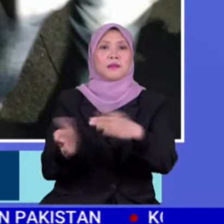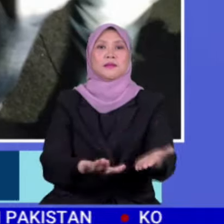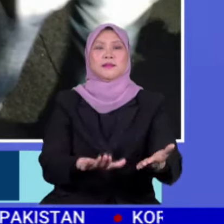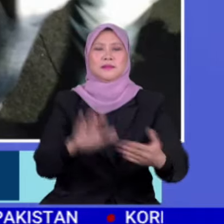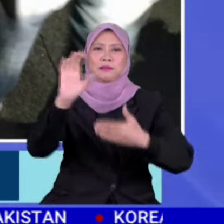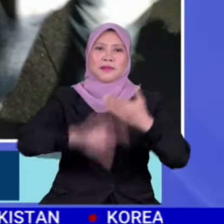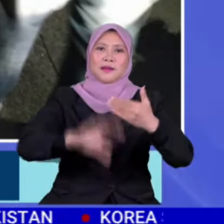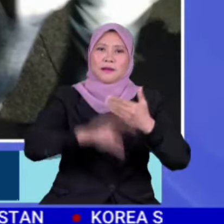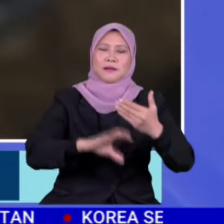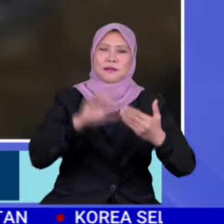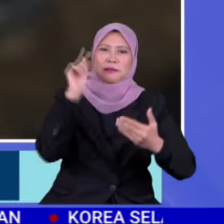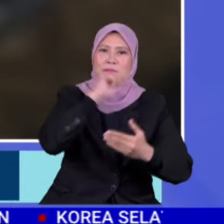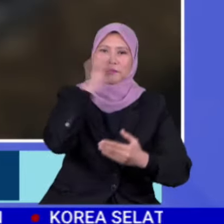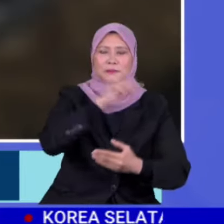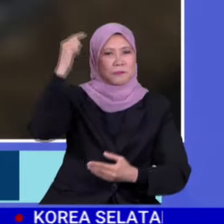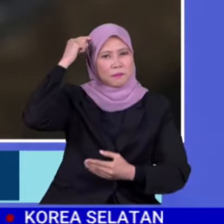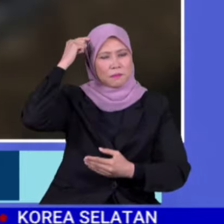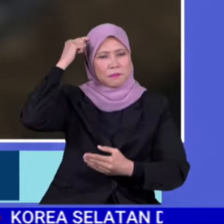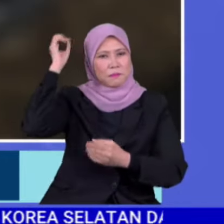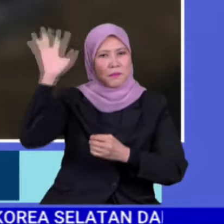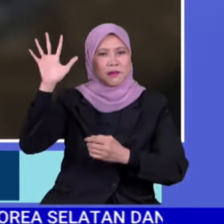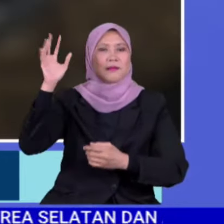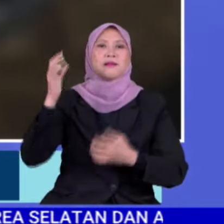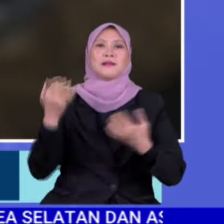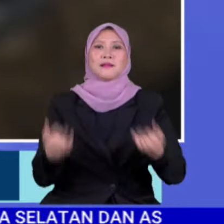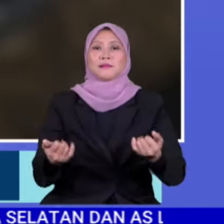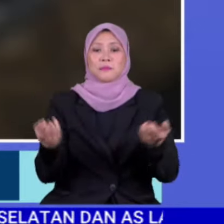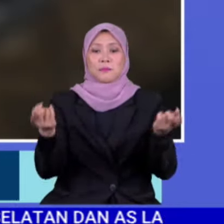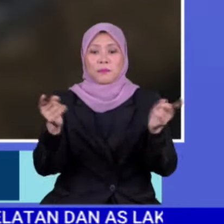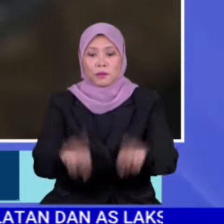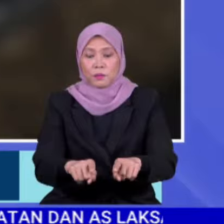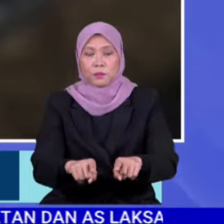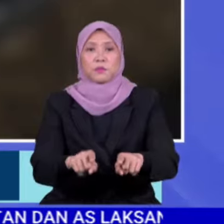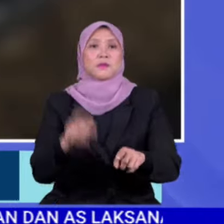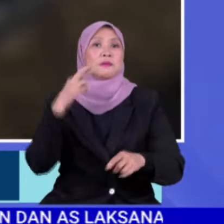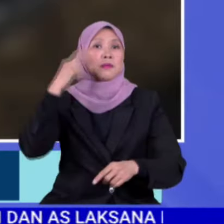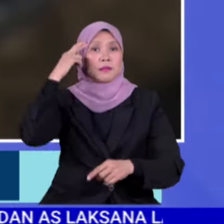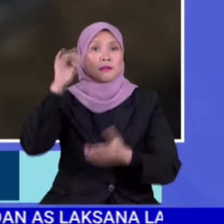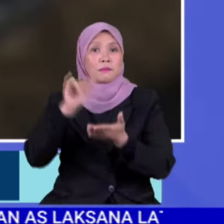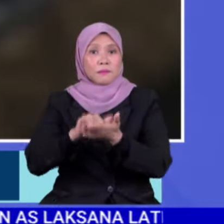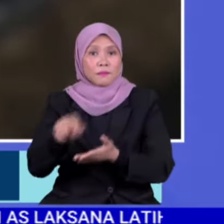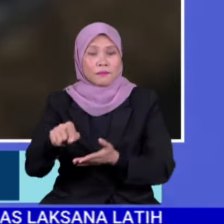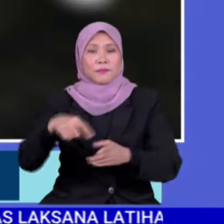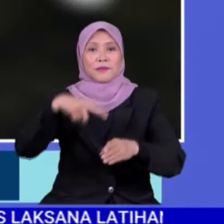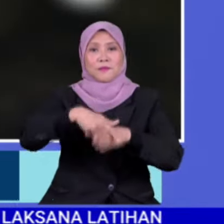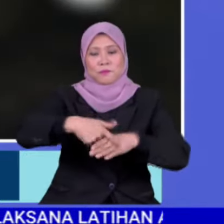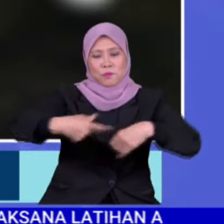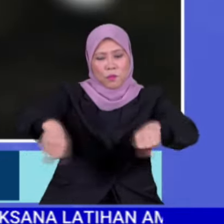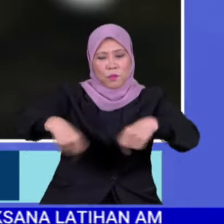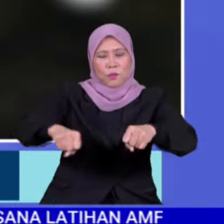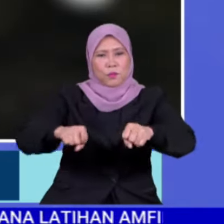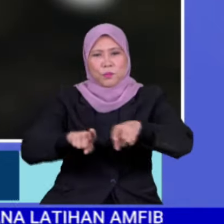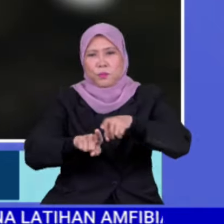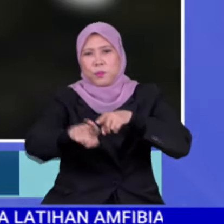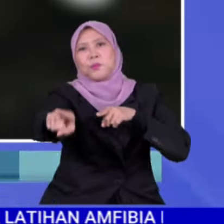kecederaan parah di bahagian kepala. Menurut polis, semasa kejadian, remaja berkenaan dipercayai menunggang laju.